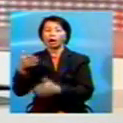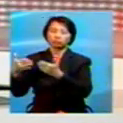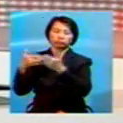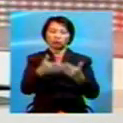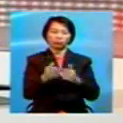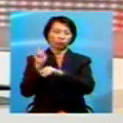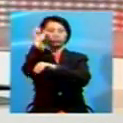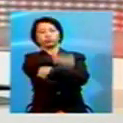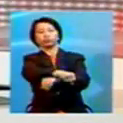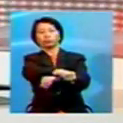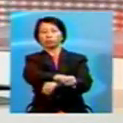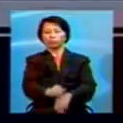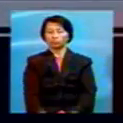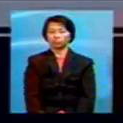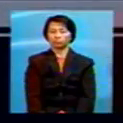hari